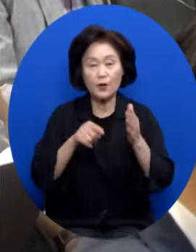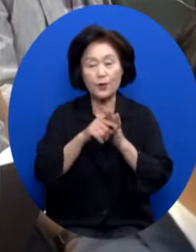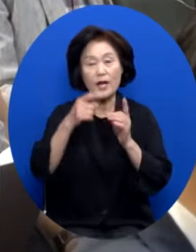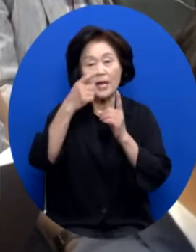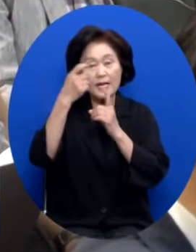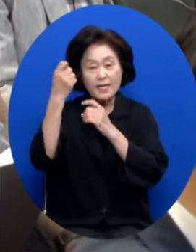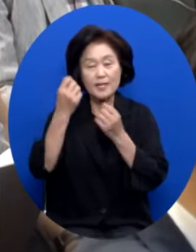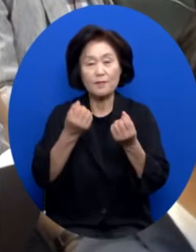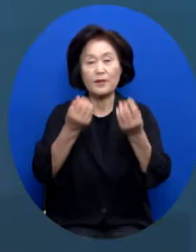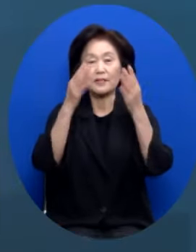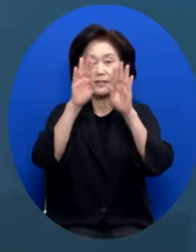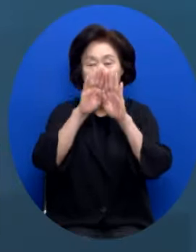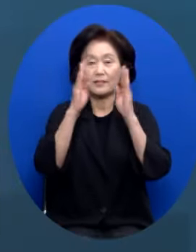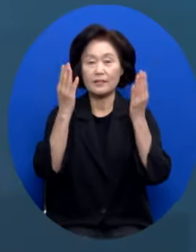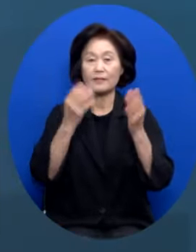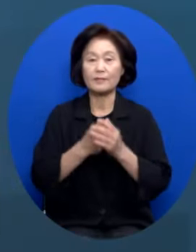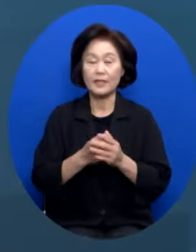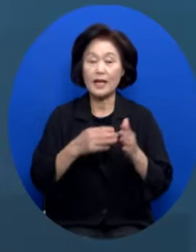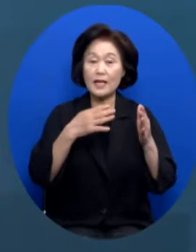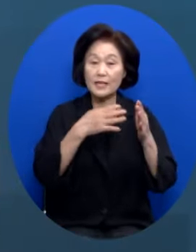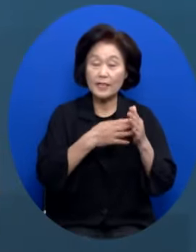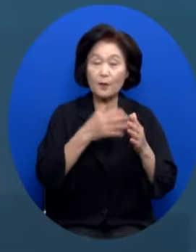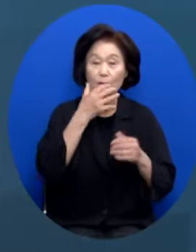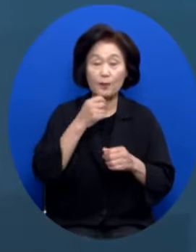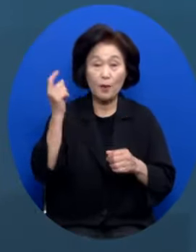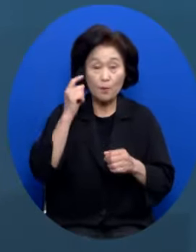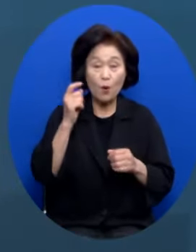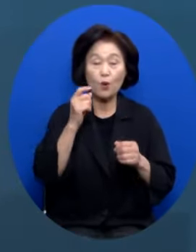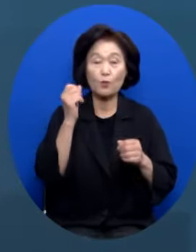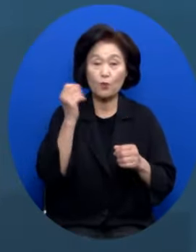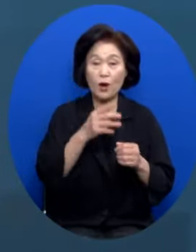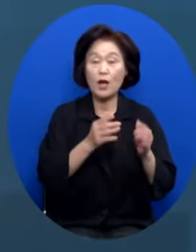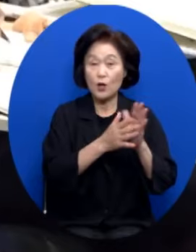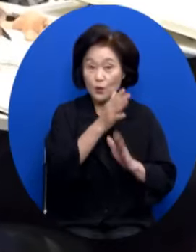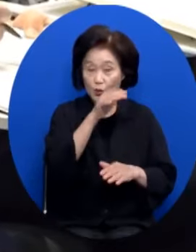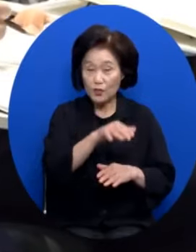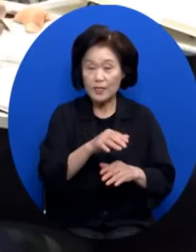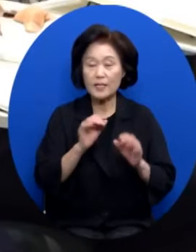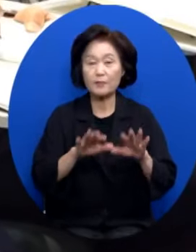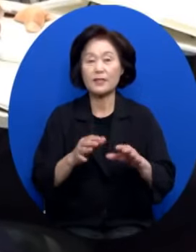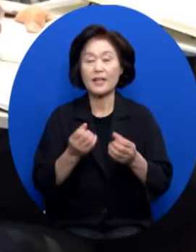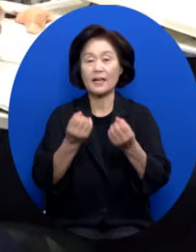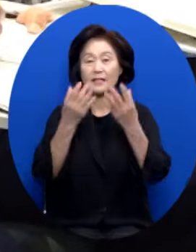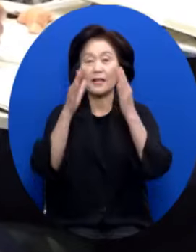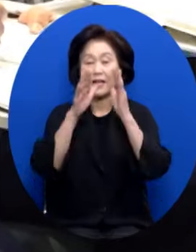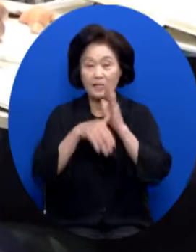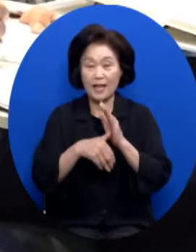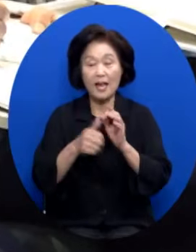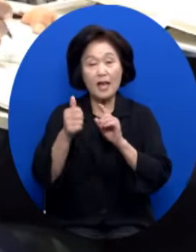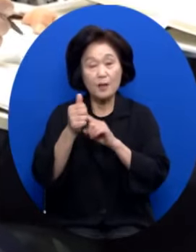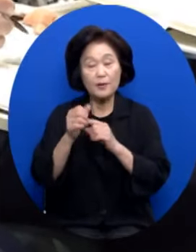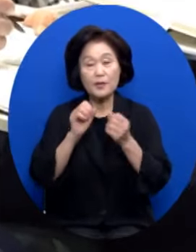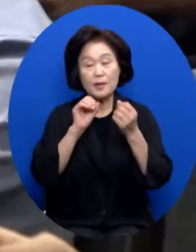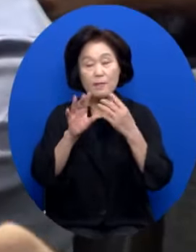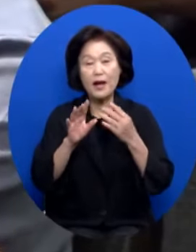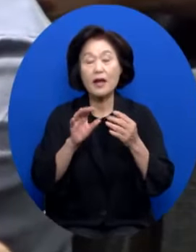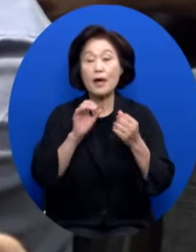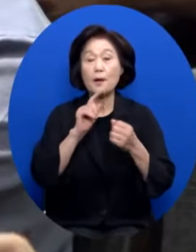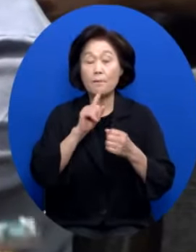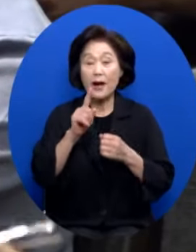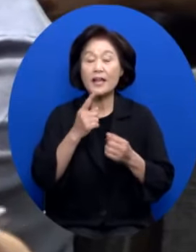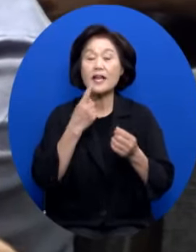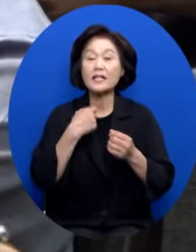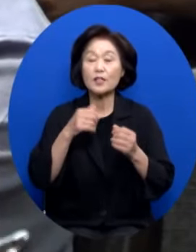포럼이 열렸습니다. 사단법인 복음과 도시가 개최한 이번 행사에선 팀 켈러가 말했던 복음과